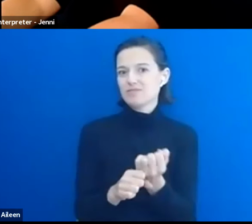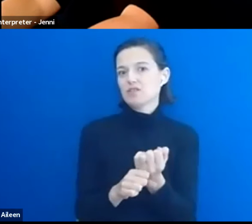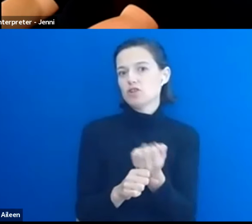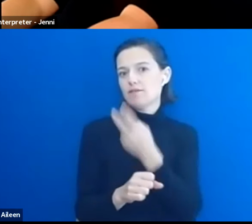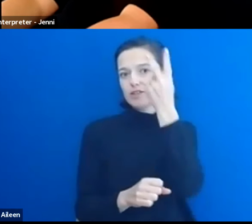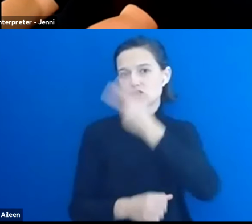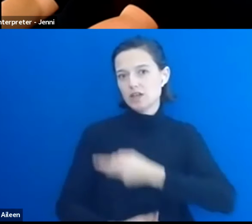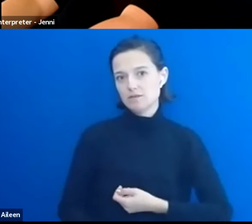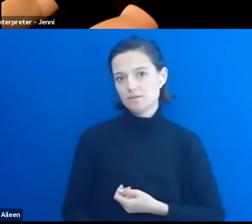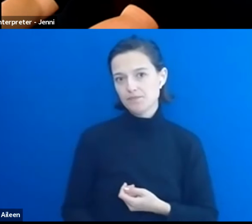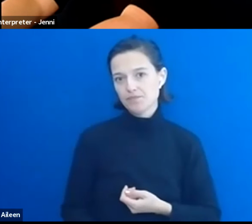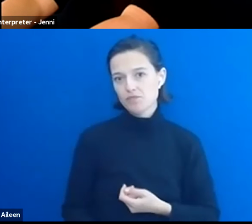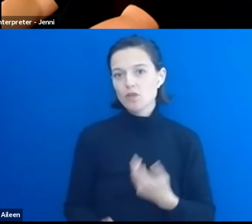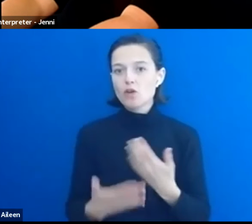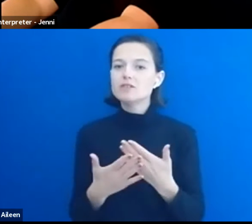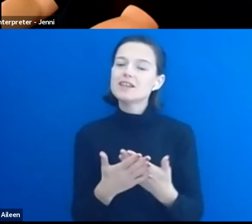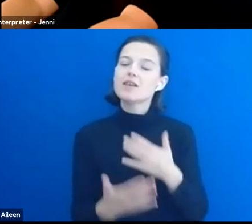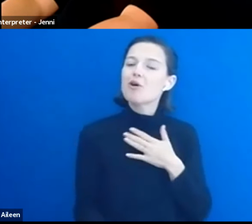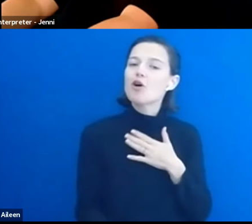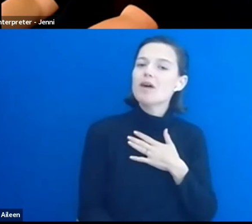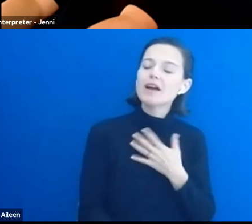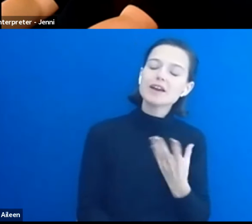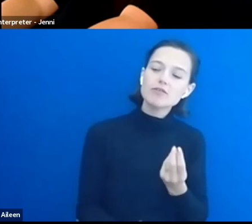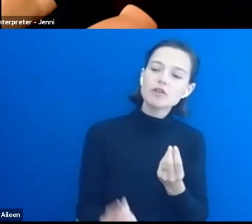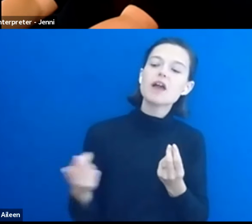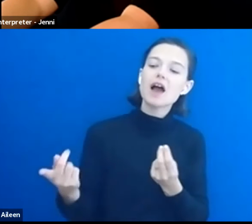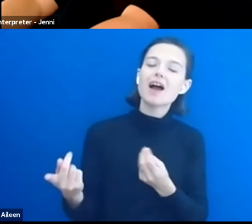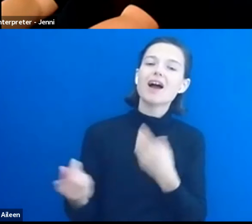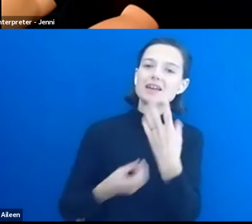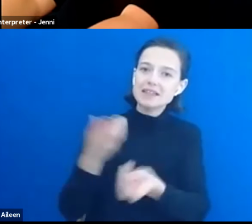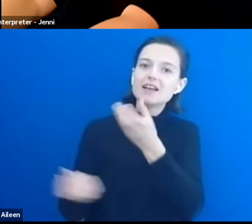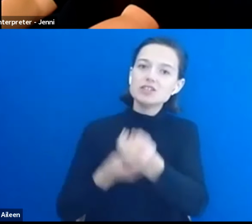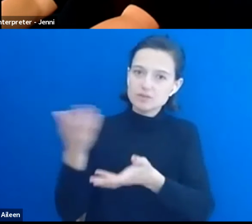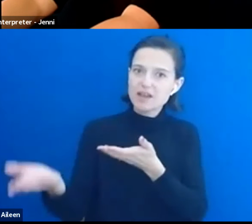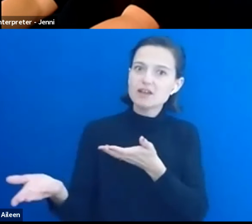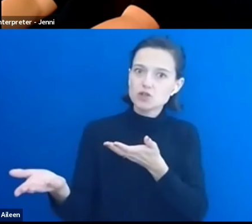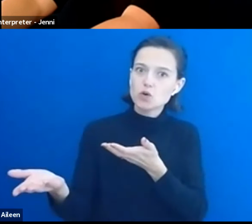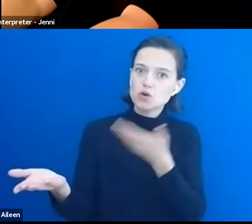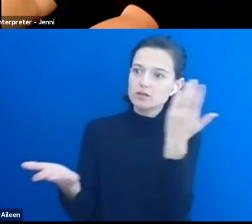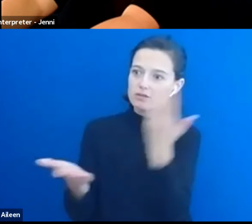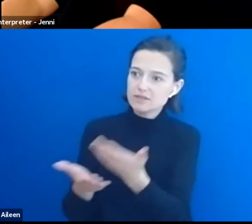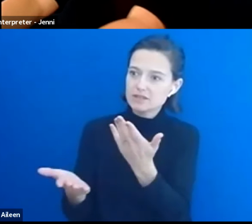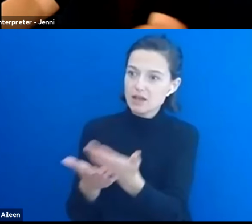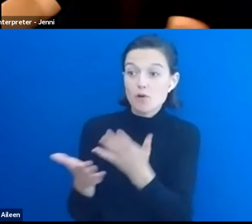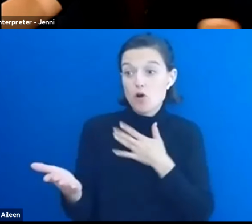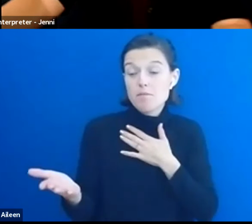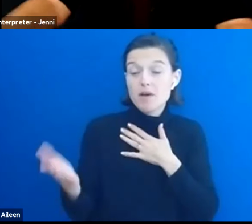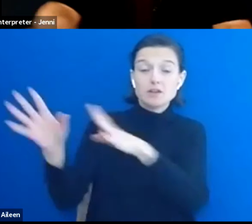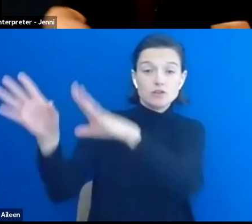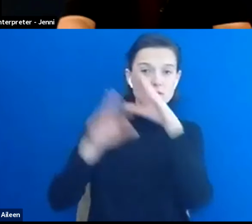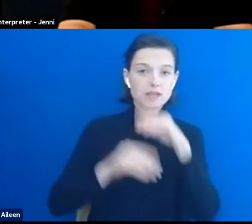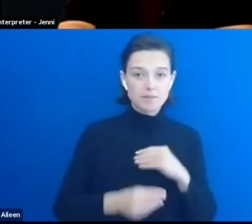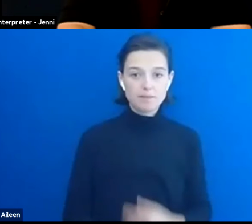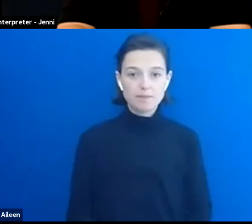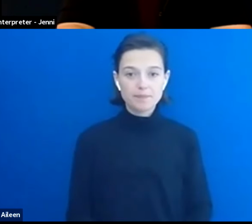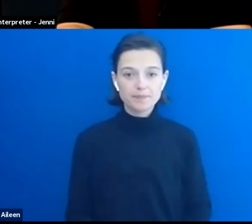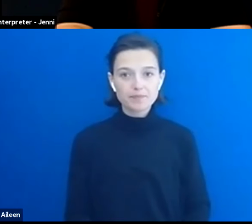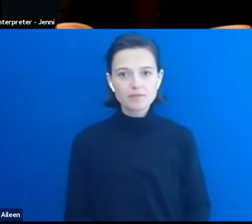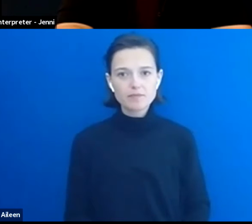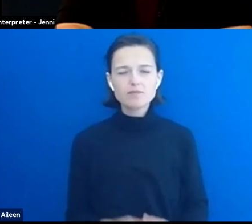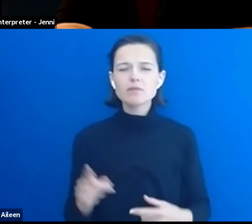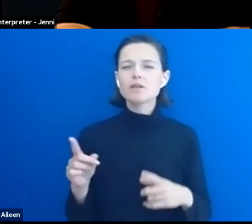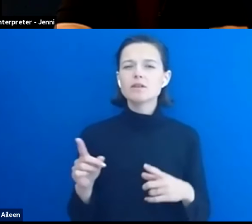auch die Inspiration im Bereich der Barrierefreiheit sehe. Mhm. Vielen Dank. Also Inspiration durch wirklich das konkrete